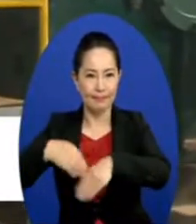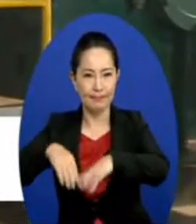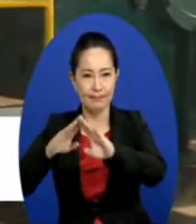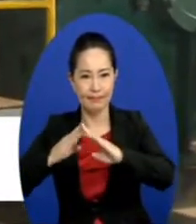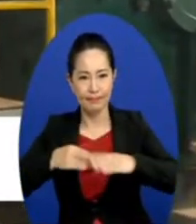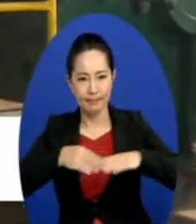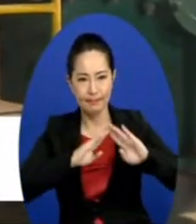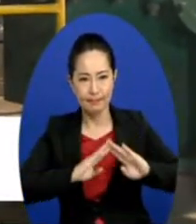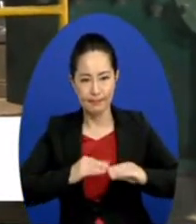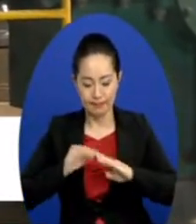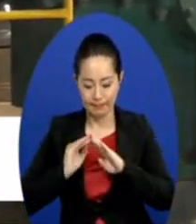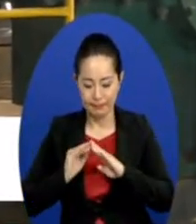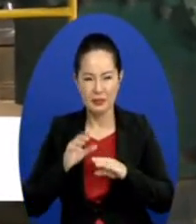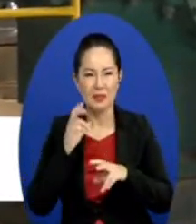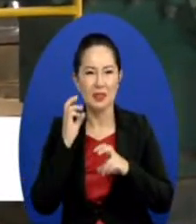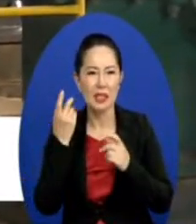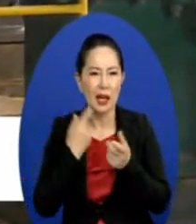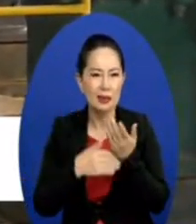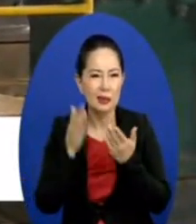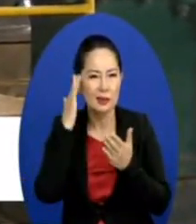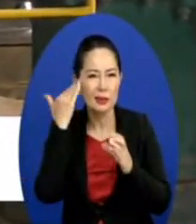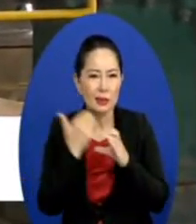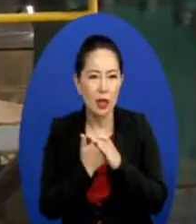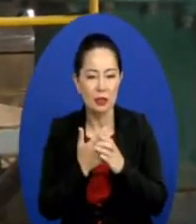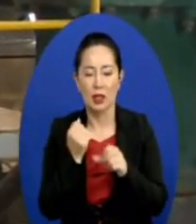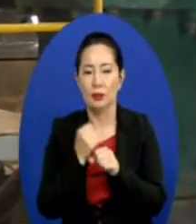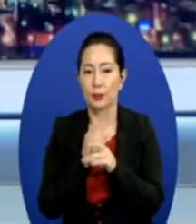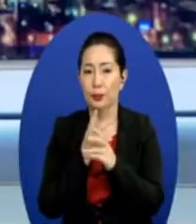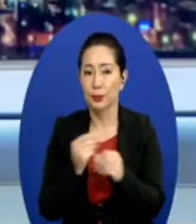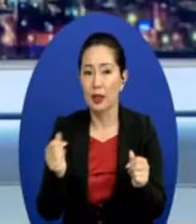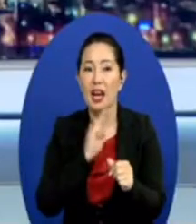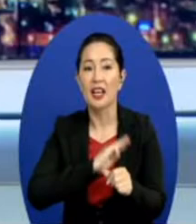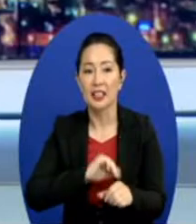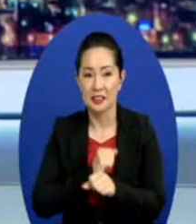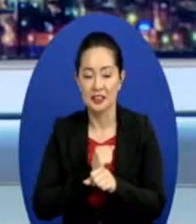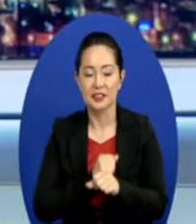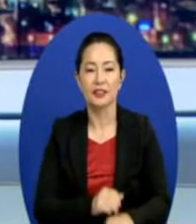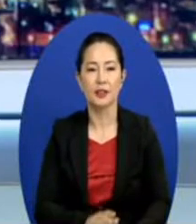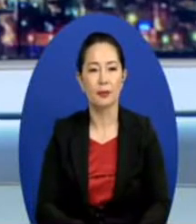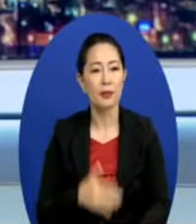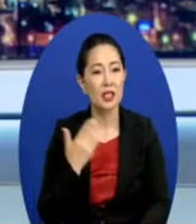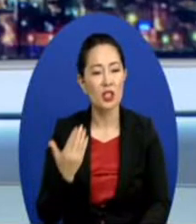бэрхшээлийг арилгахаар ажиллаж байгаа. За энэ хүү салхи